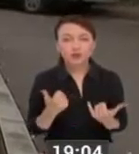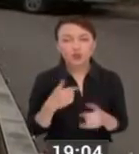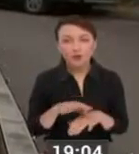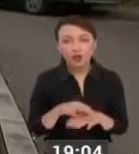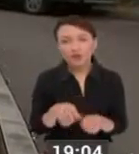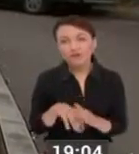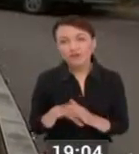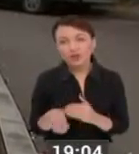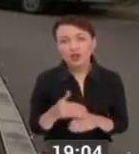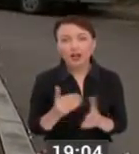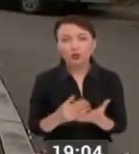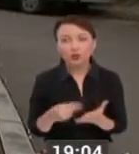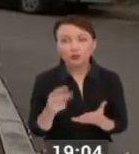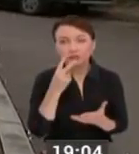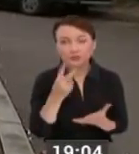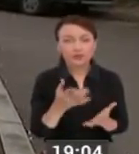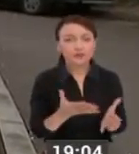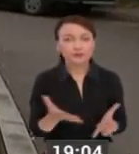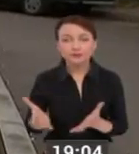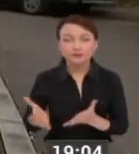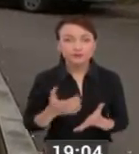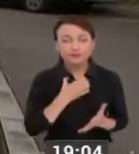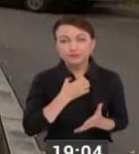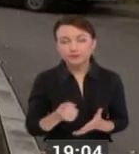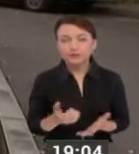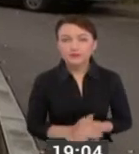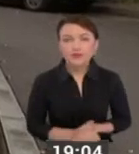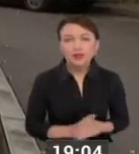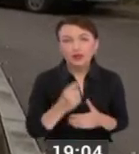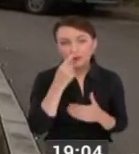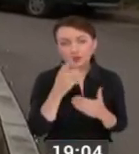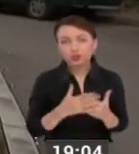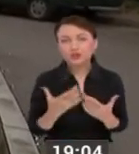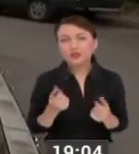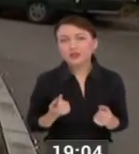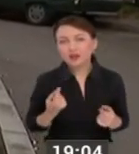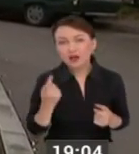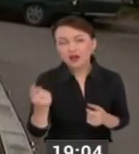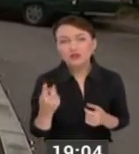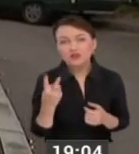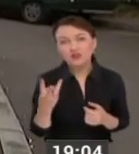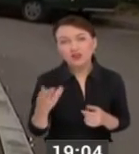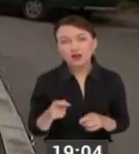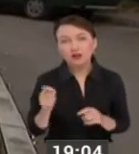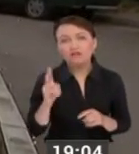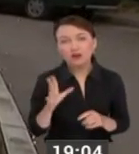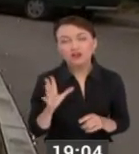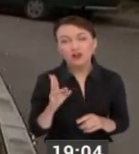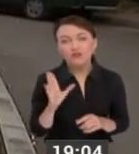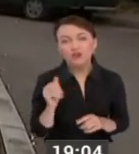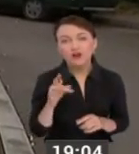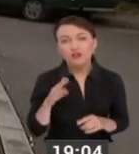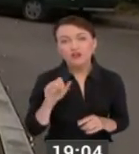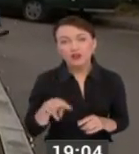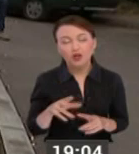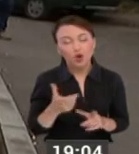вышла хлеба купить, смотрю, ничего такого. А ближайшие, это где-то, да, за пару кварталов ближайшие магазины начинаются. Так что